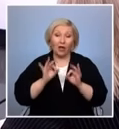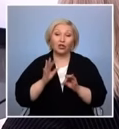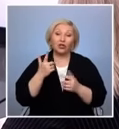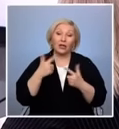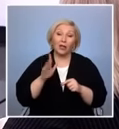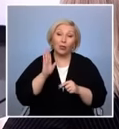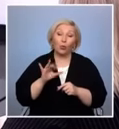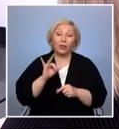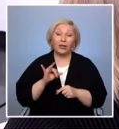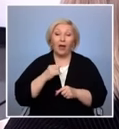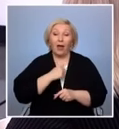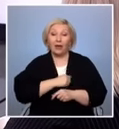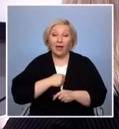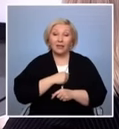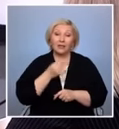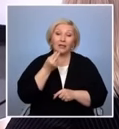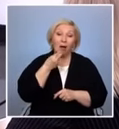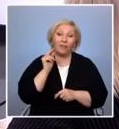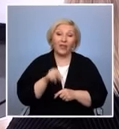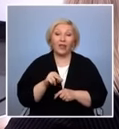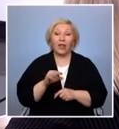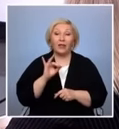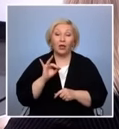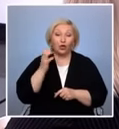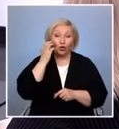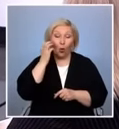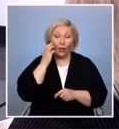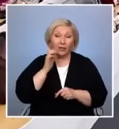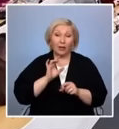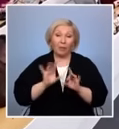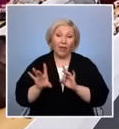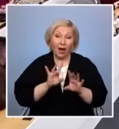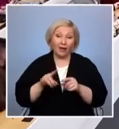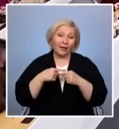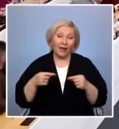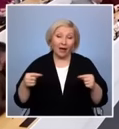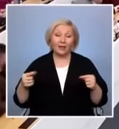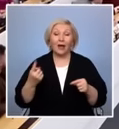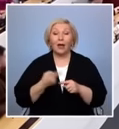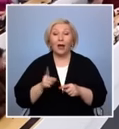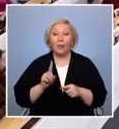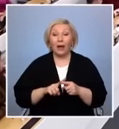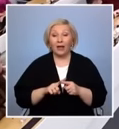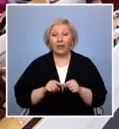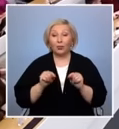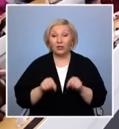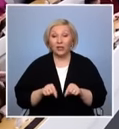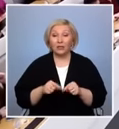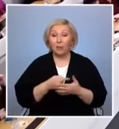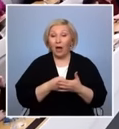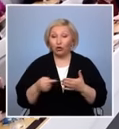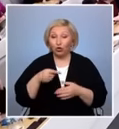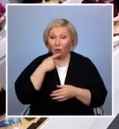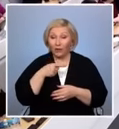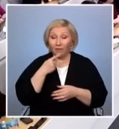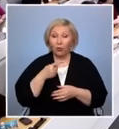так сказал. Это цельное, никак не разорванное предложение. Очевидно, Хабиров, конечно, оговорился, но оговорился он исключительно по Фрейду.